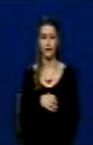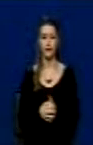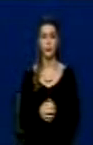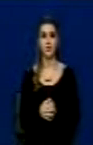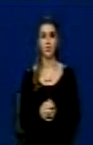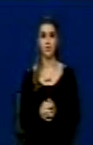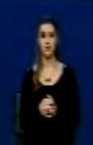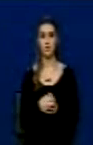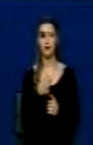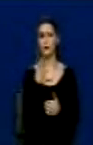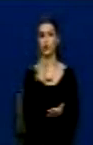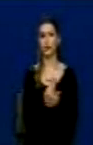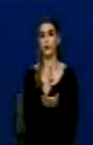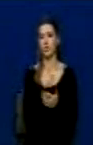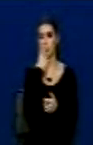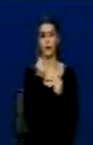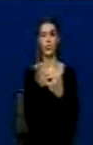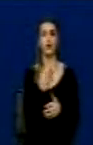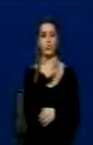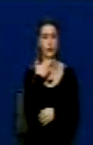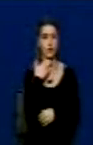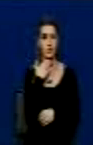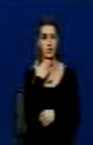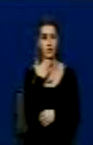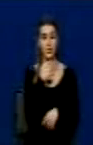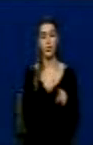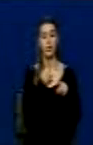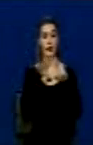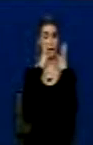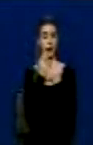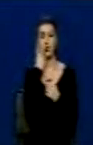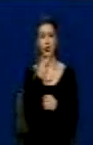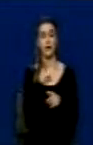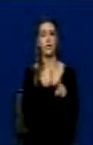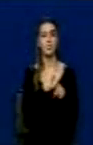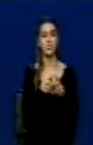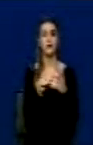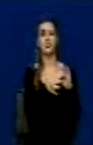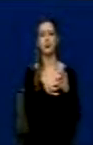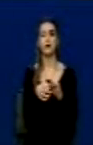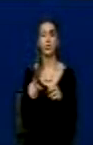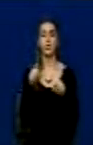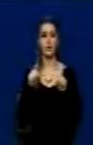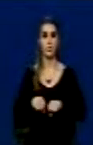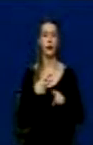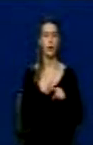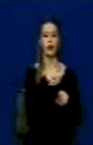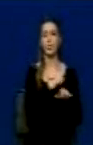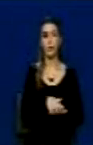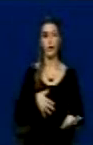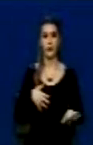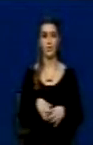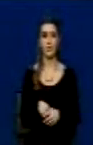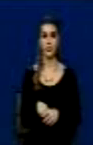konkrete. Dhe kjo ndodh shumë shpesh. Pra kjo përgjithsisht mbetet marrëdhënia e vërtetë mes kuvendit dhe qeverisë të Republikës